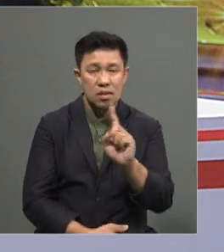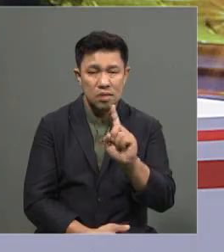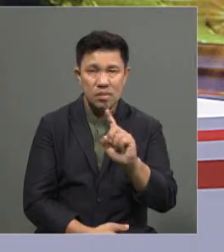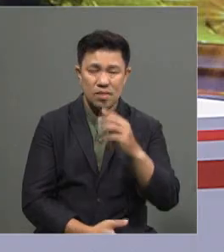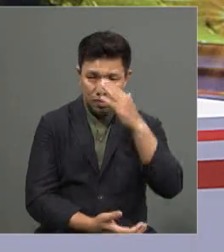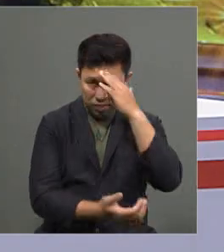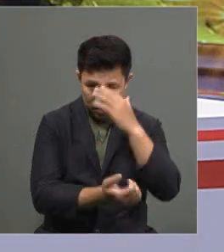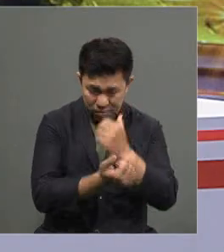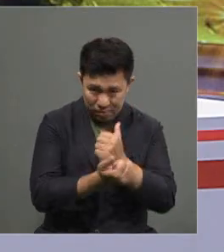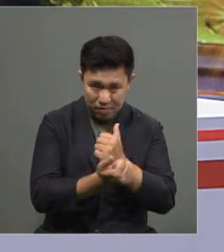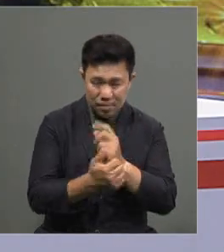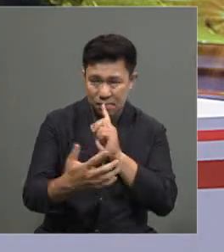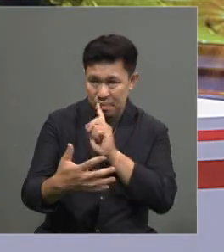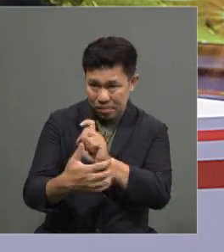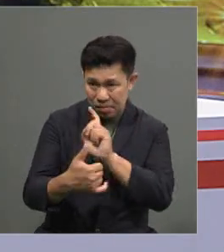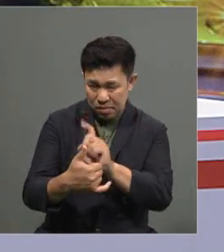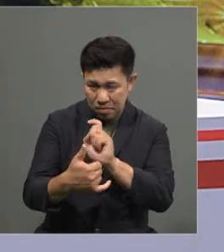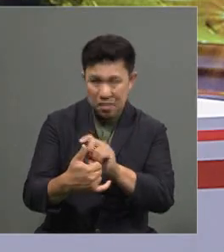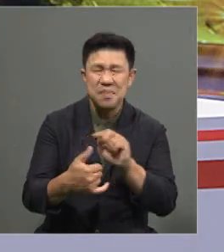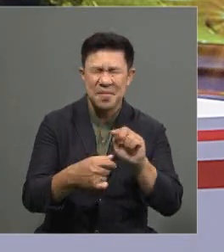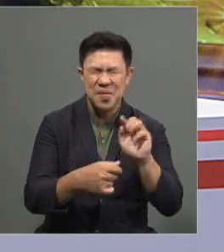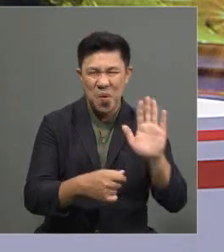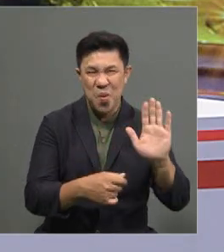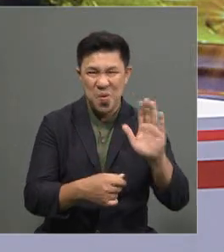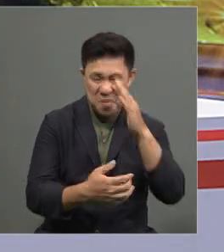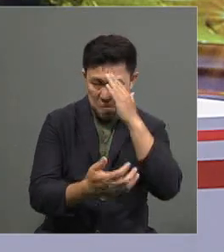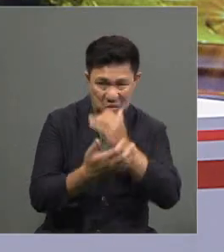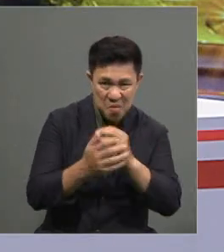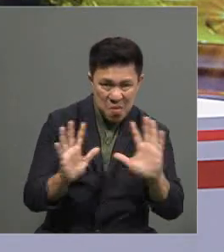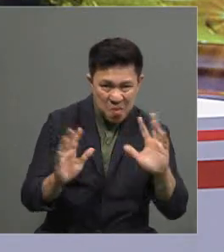สืบสวนและสอบสวนจากทางตำรวจนะคะว่าตกลงแล้วจะจ